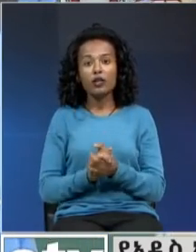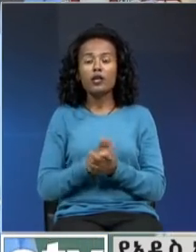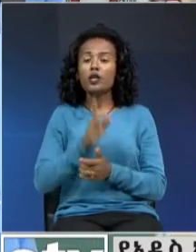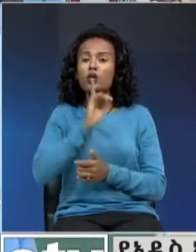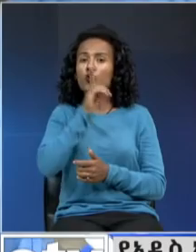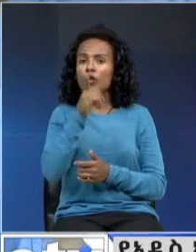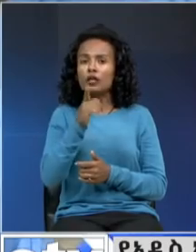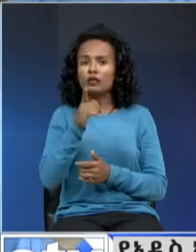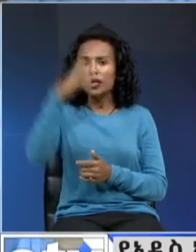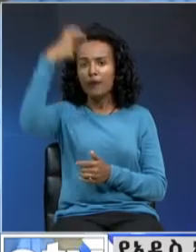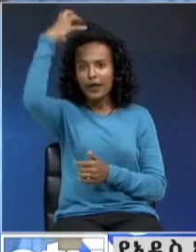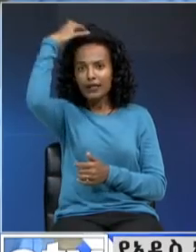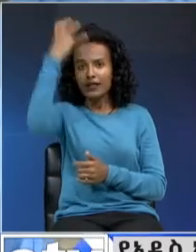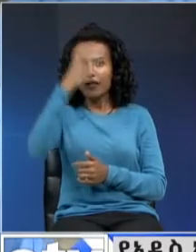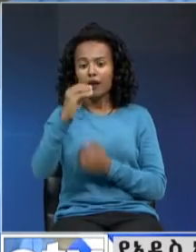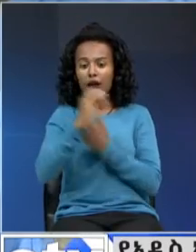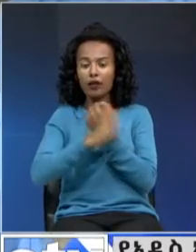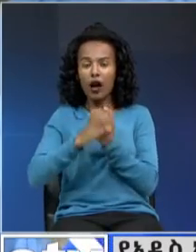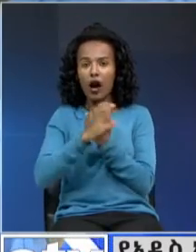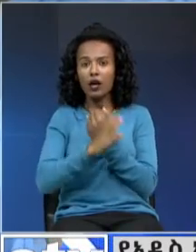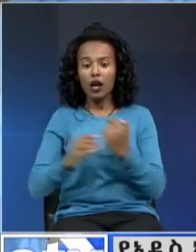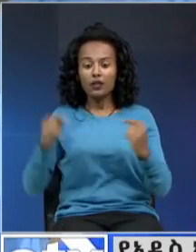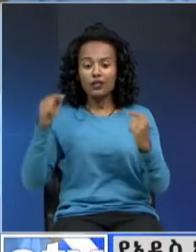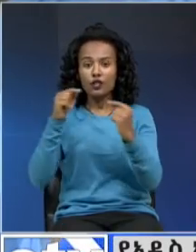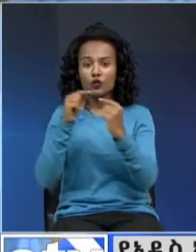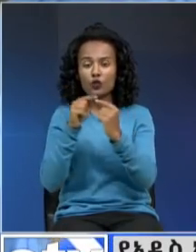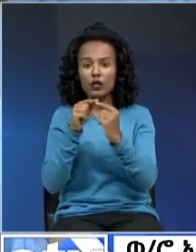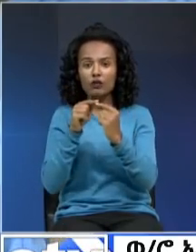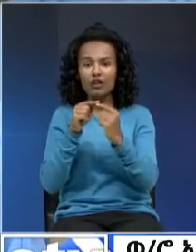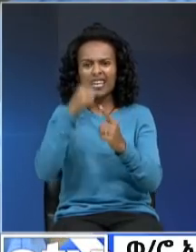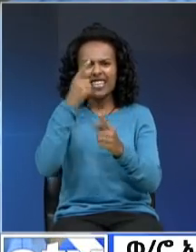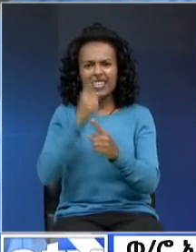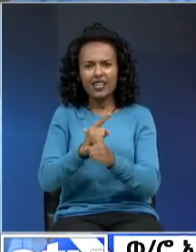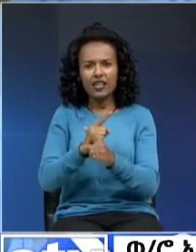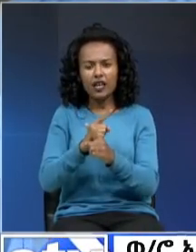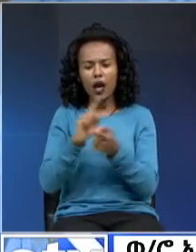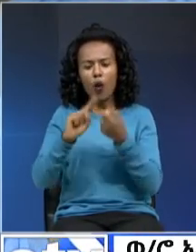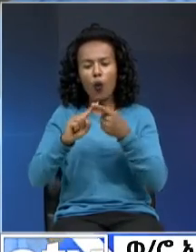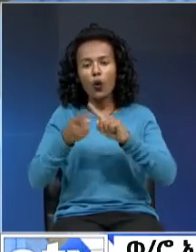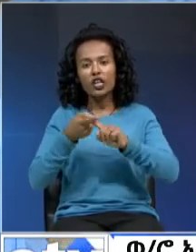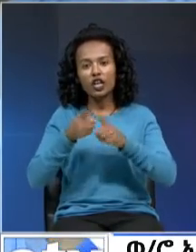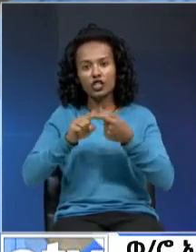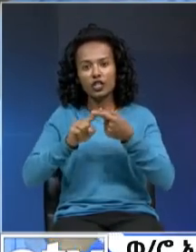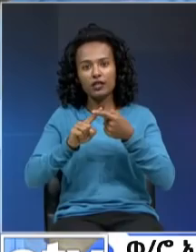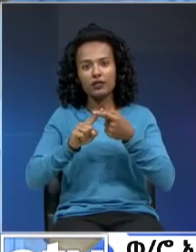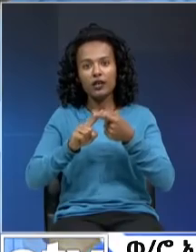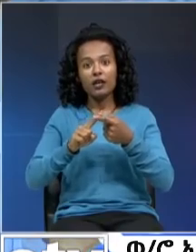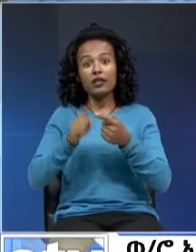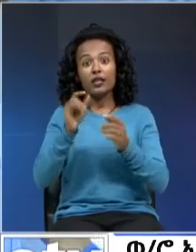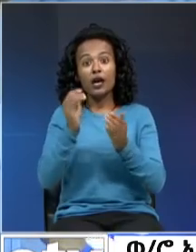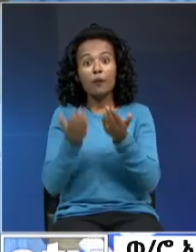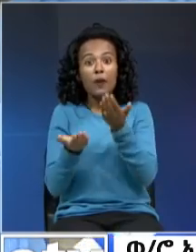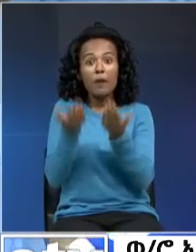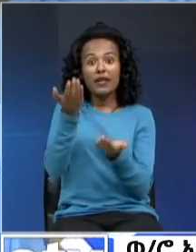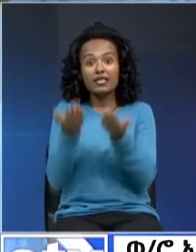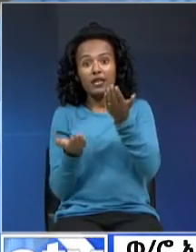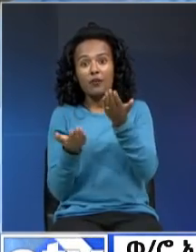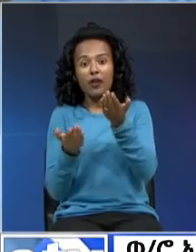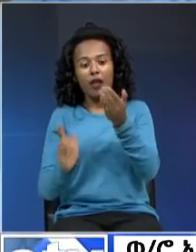በእውነት የመንግስታትና የሀገራት ግንኙነት ትክክለኛ ወዳጅነትም የሚመዘንበት